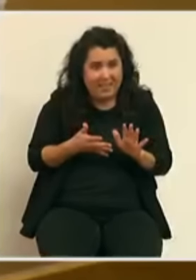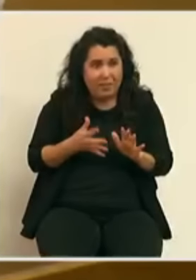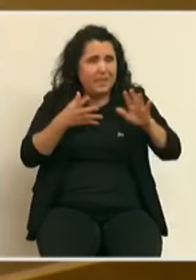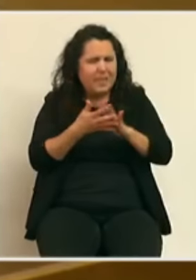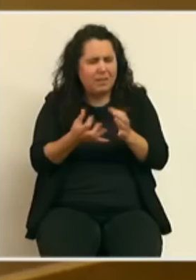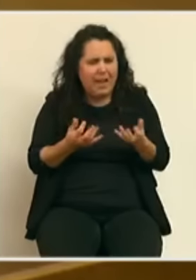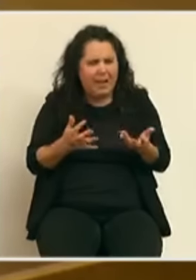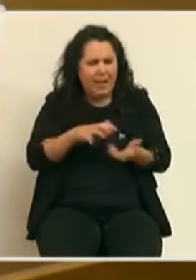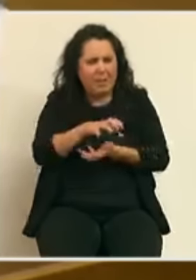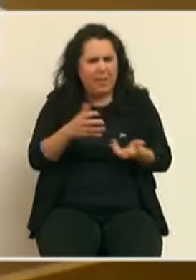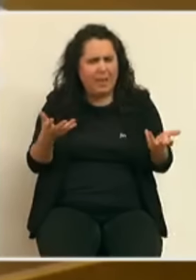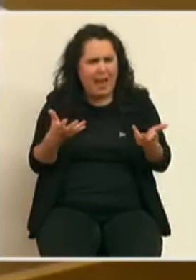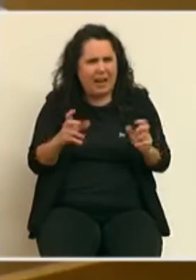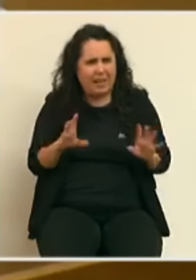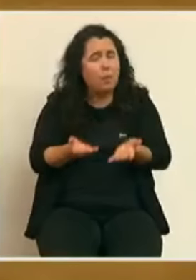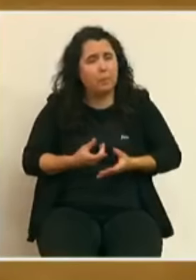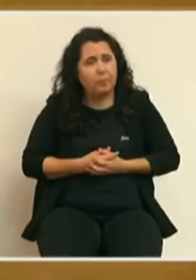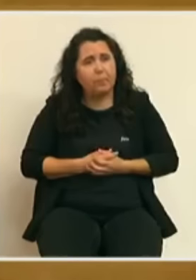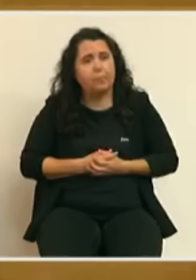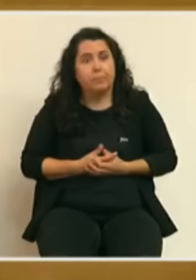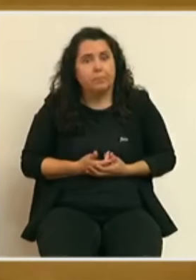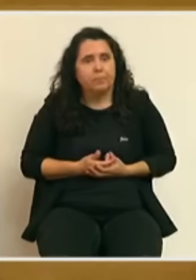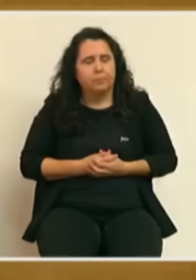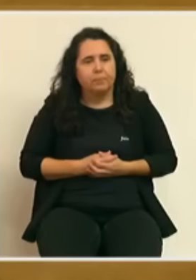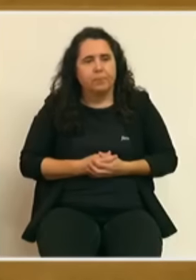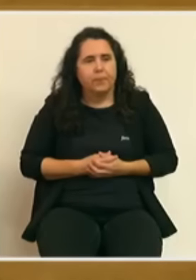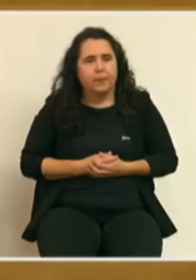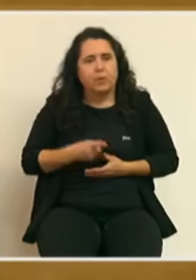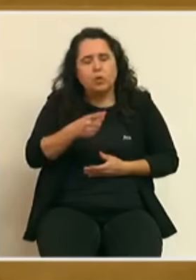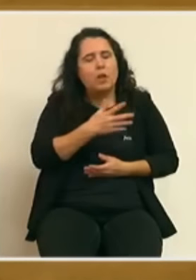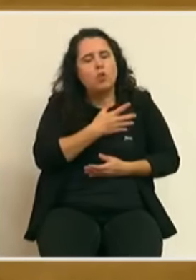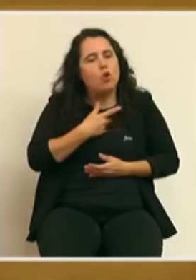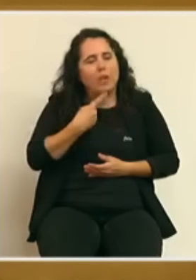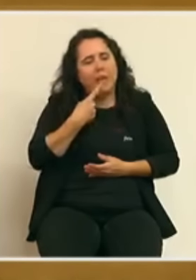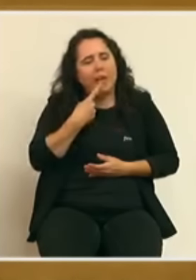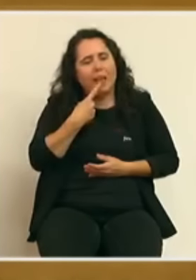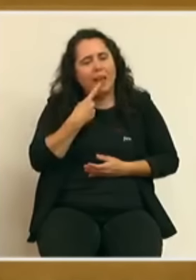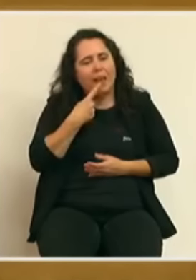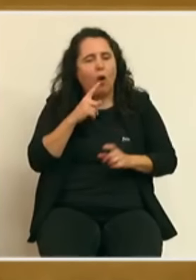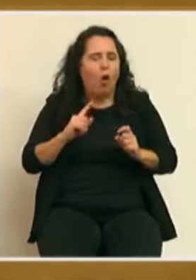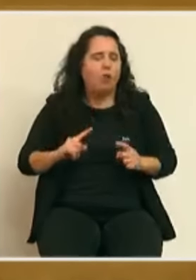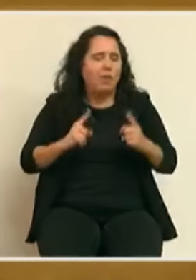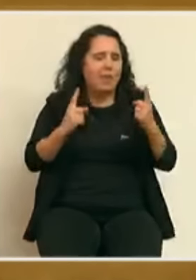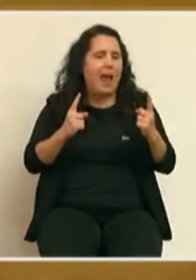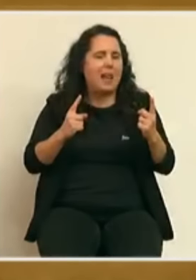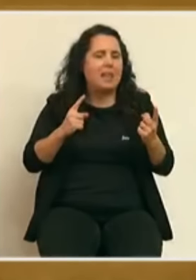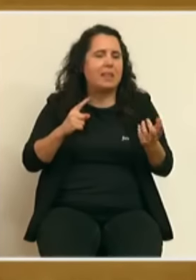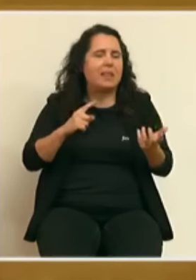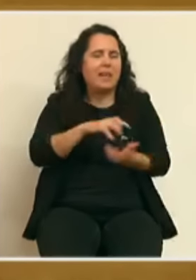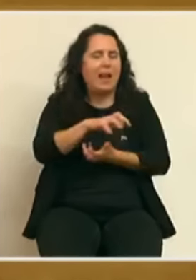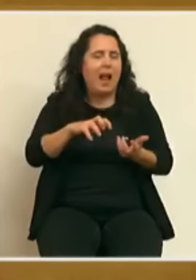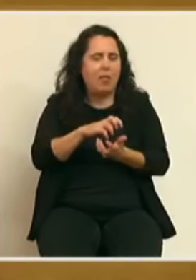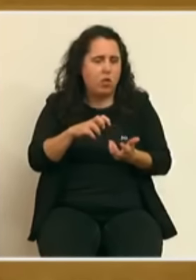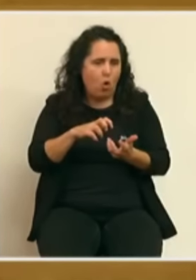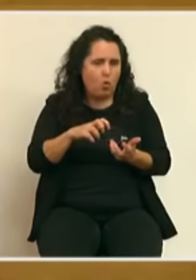catastròfica? L'apocalipsis? Jo crec que vostè no declara la situació d'emergència catastròfica perquè està pensant en la